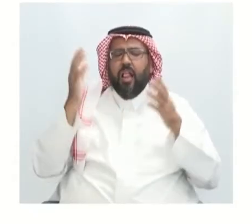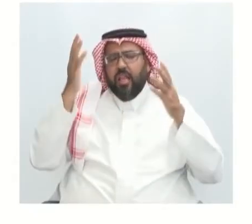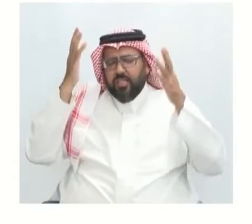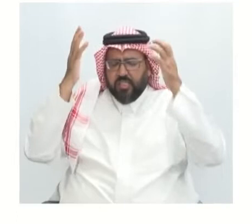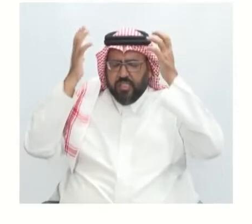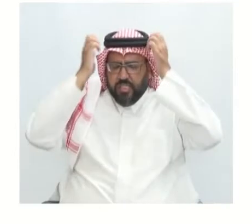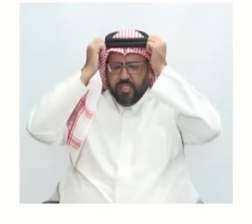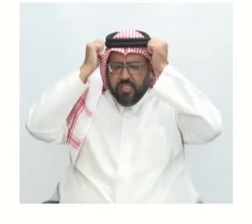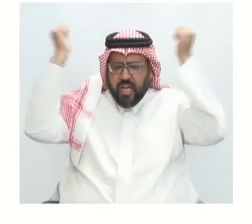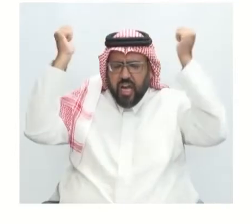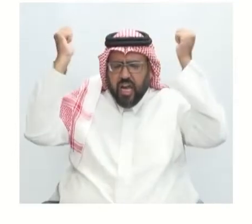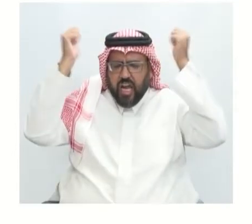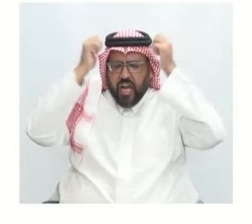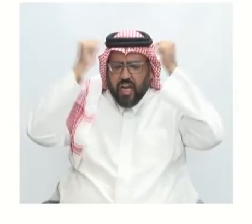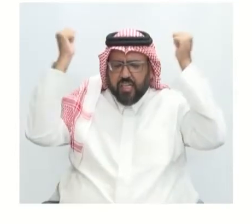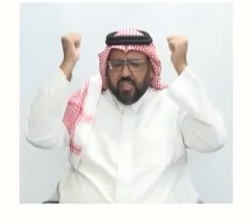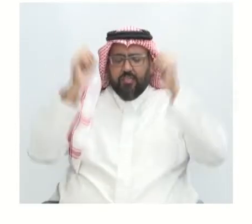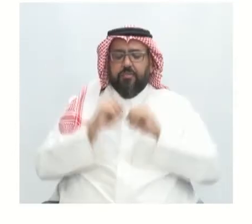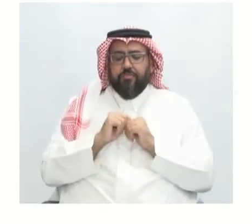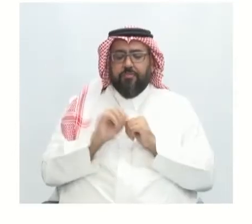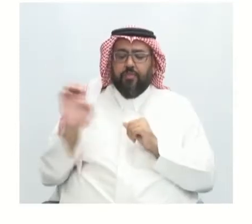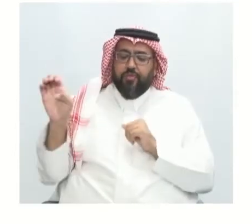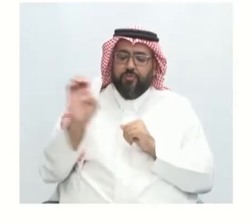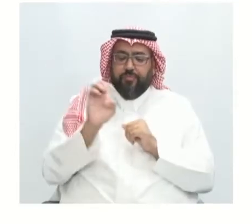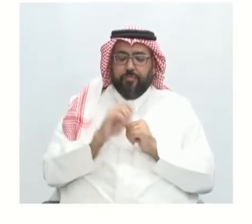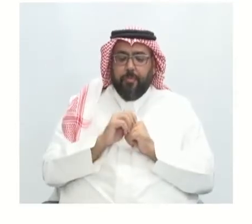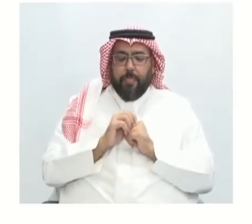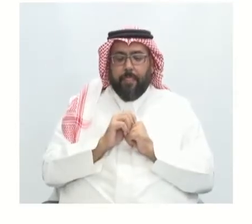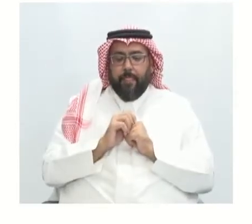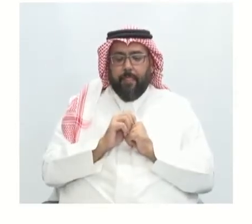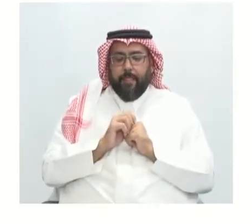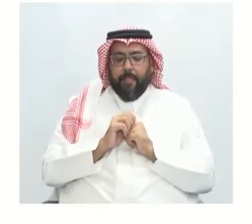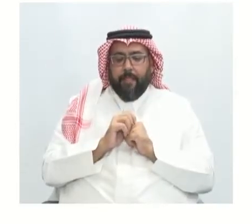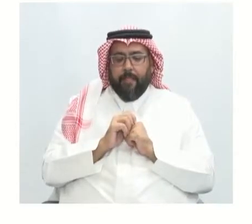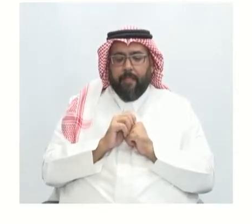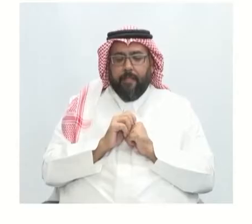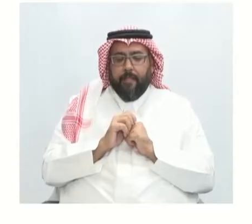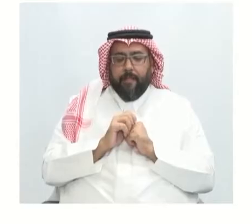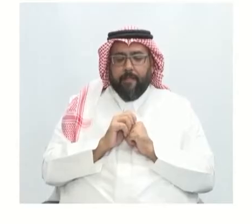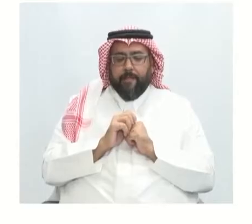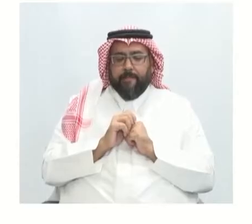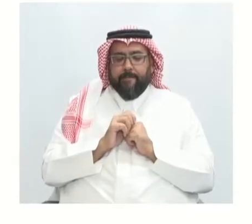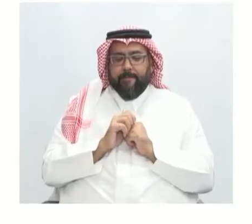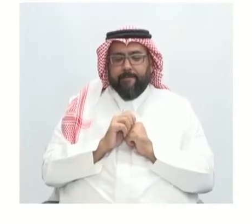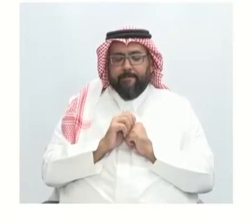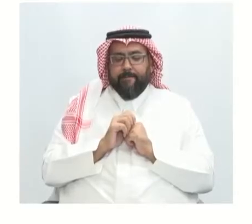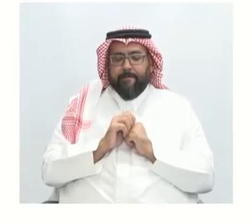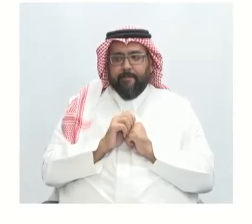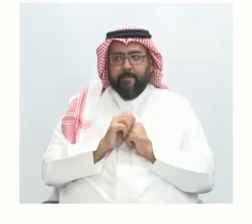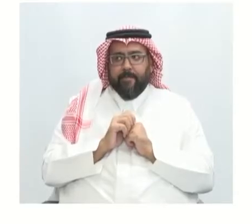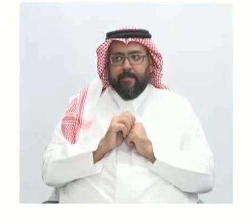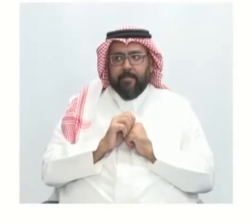بهذه الجمله التي تبدا من هنا احسنتم